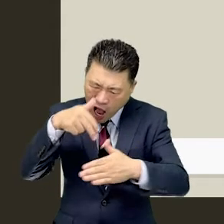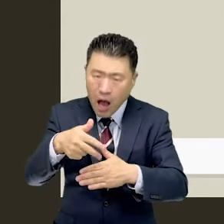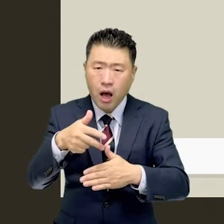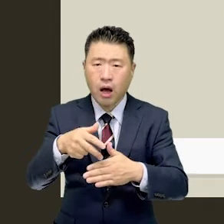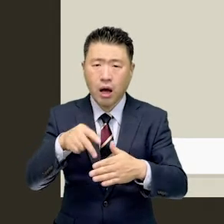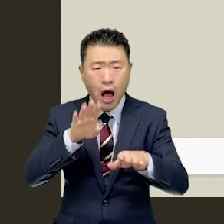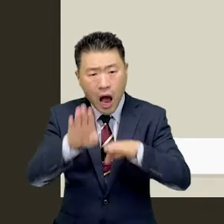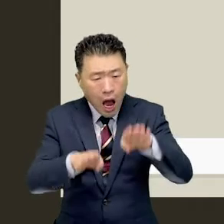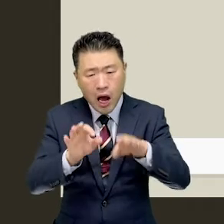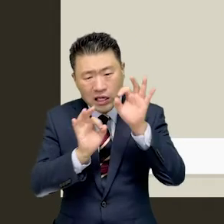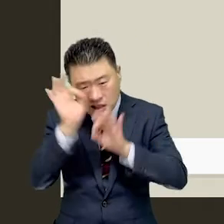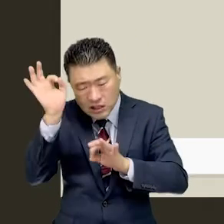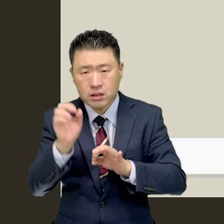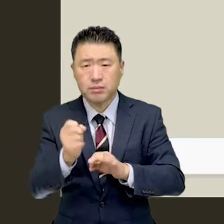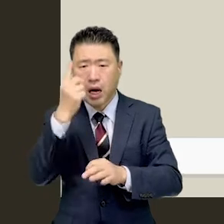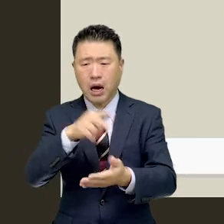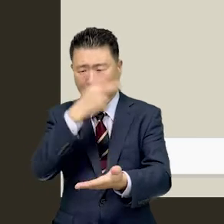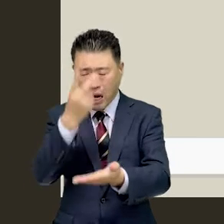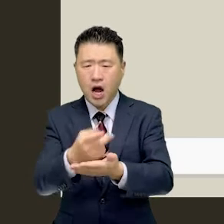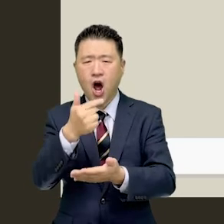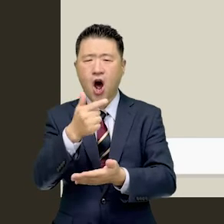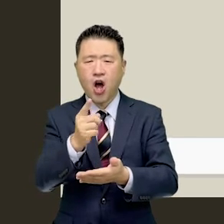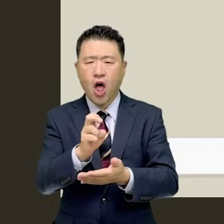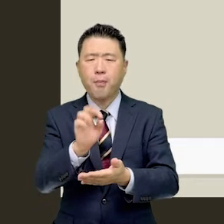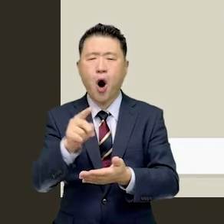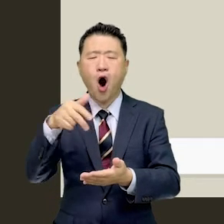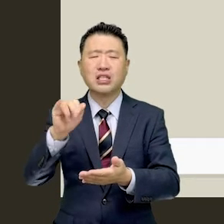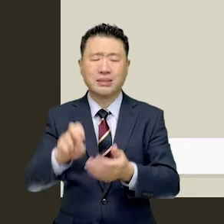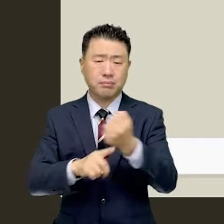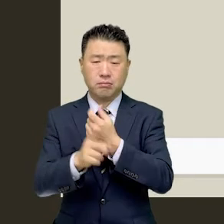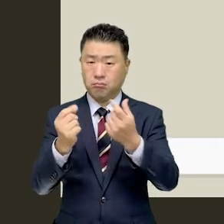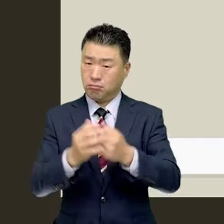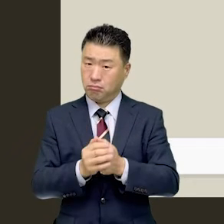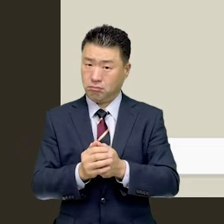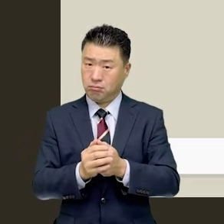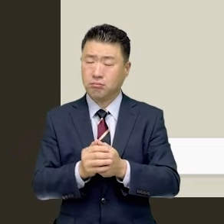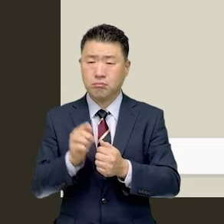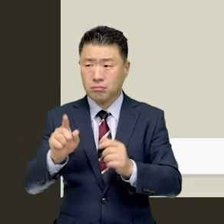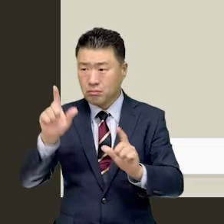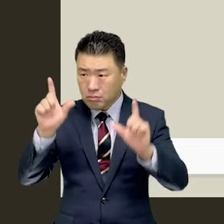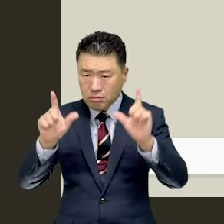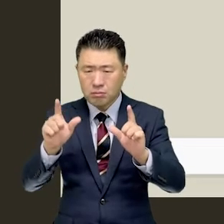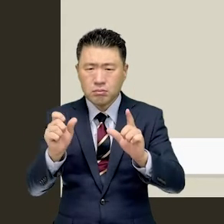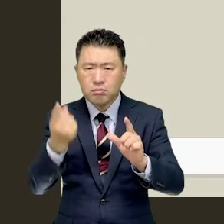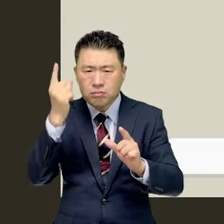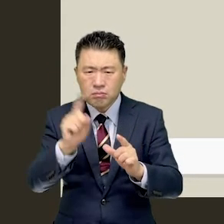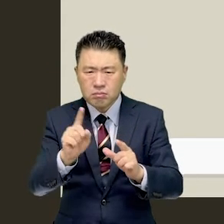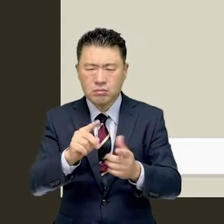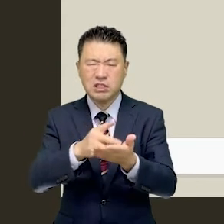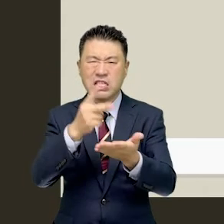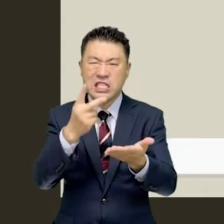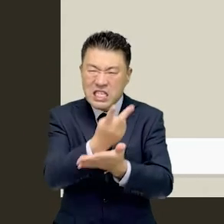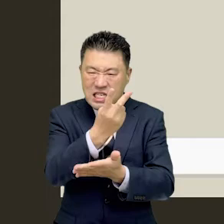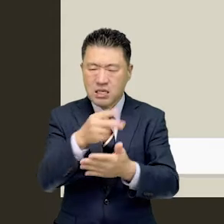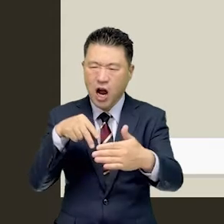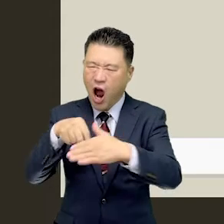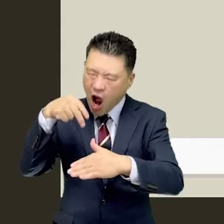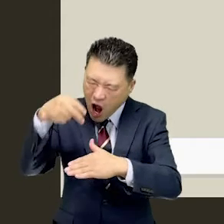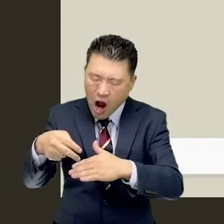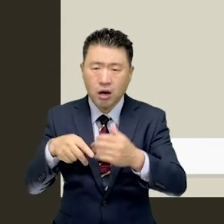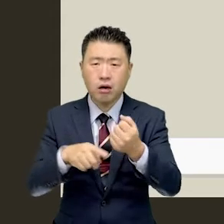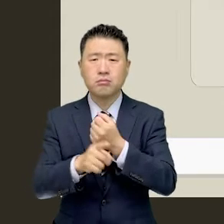등으로 인해 넘어지는 것을 넘어짐이라고 합니다. 넘어짐의 위험 요소에는 미끄러짐과 걸림이